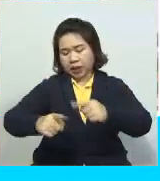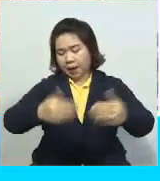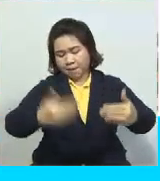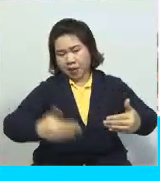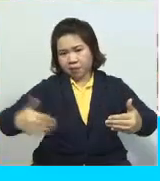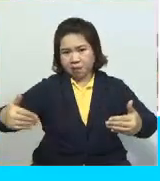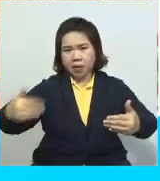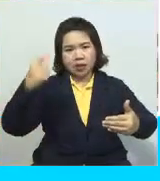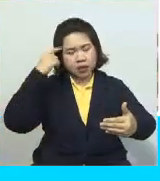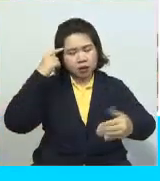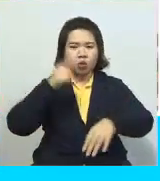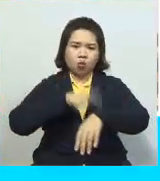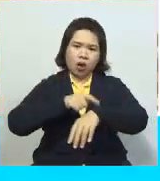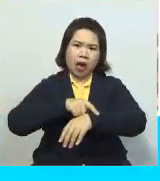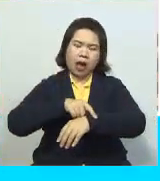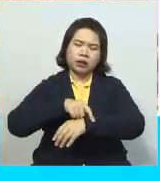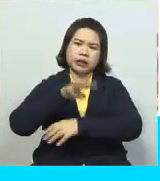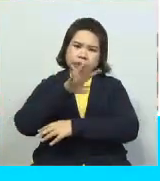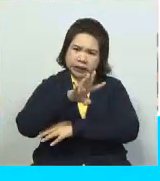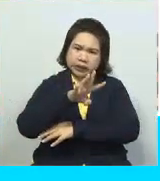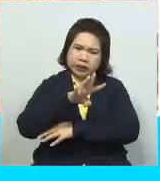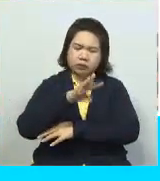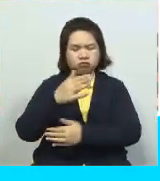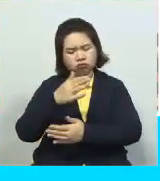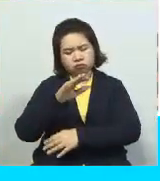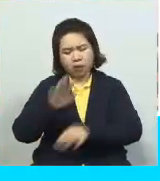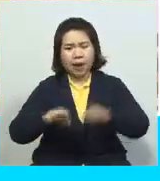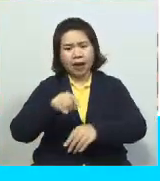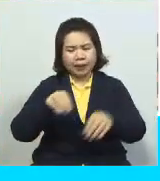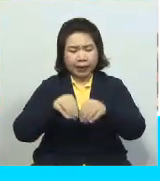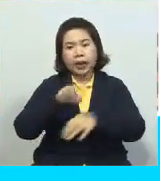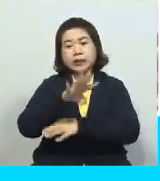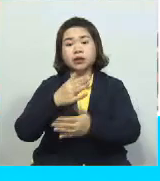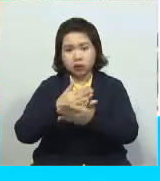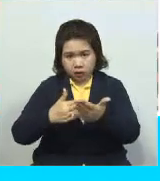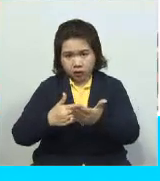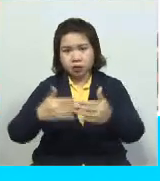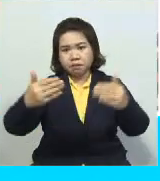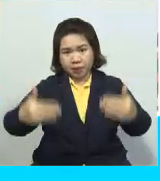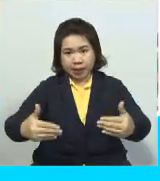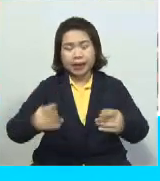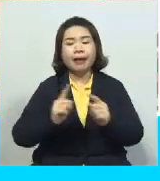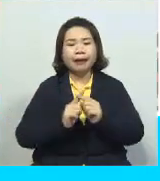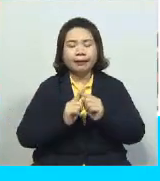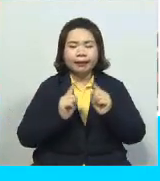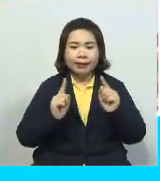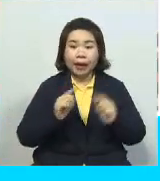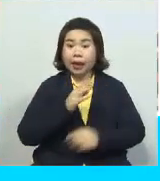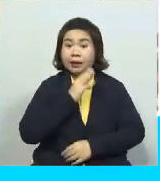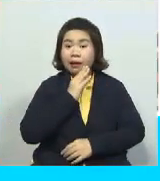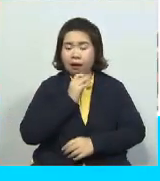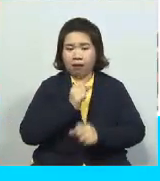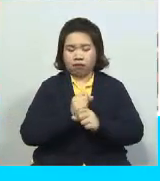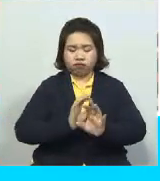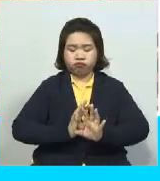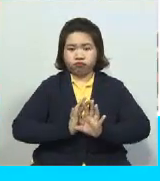จะน่าประมาณ16นาฬิกาใกล้ๆ16นาฬิกา30นาทีนะครับแต่ว่าเมื่อตัวริ้วขบว